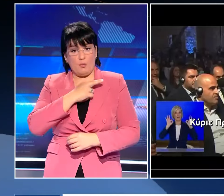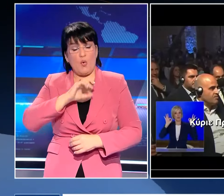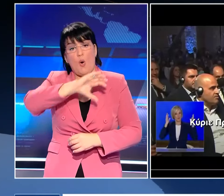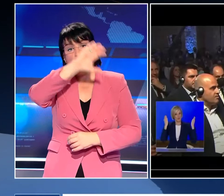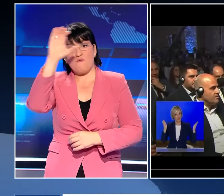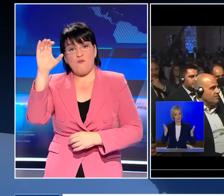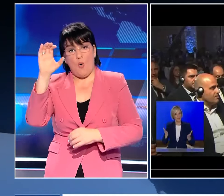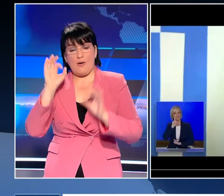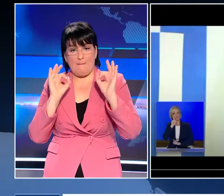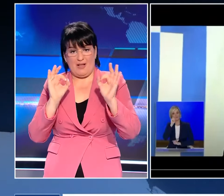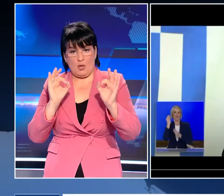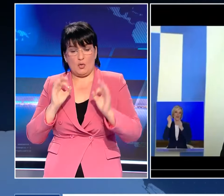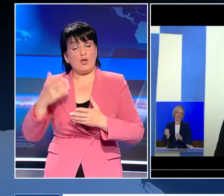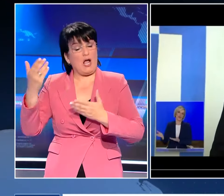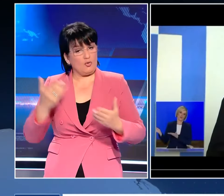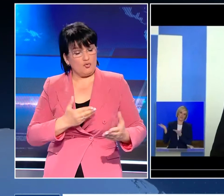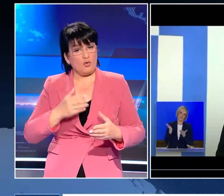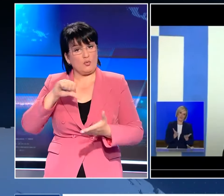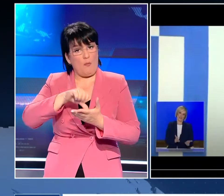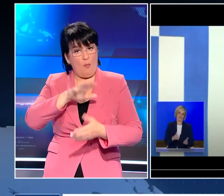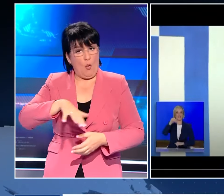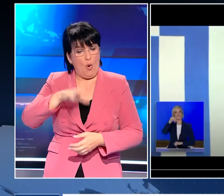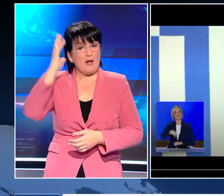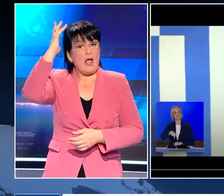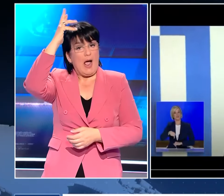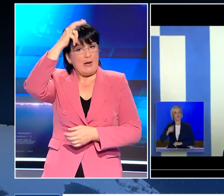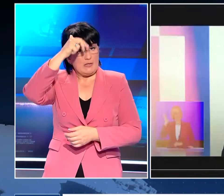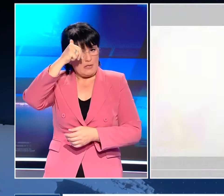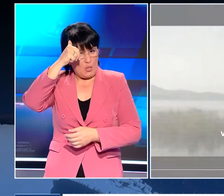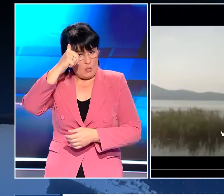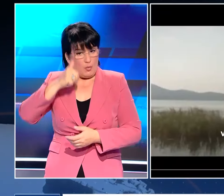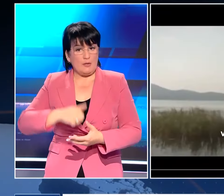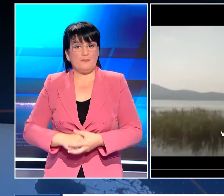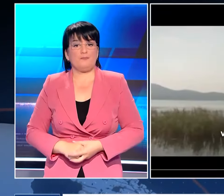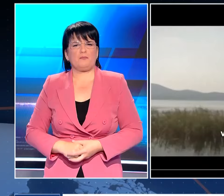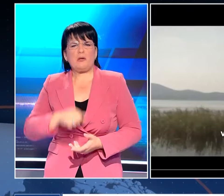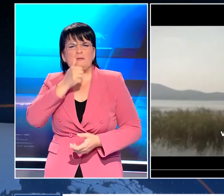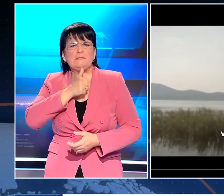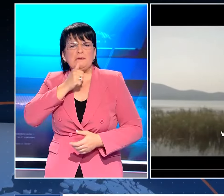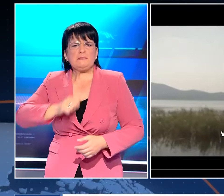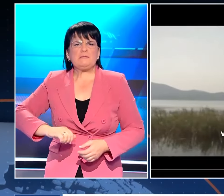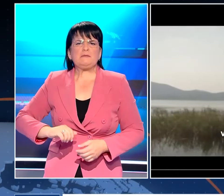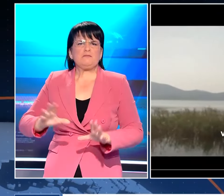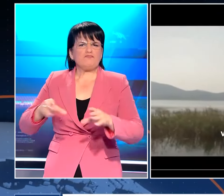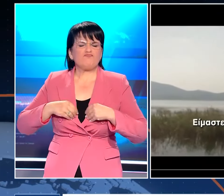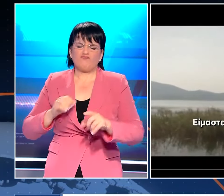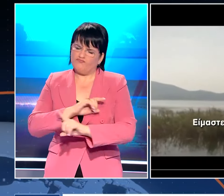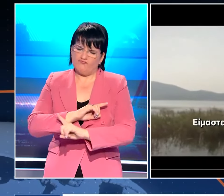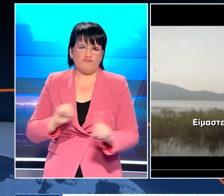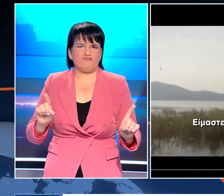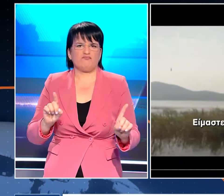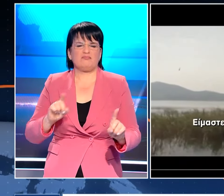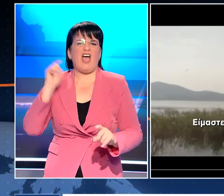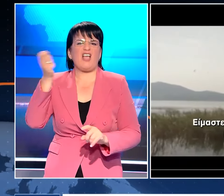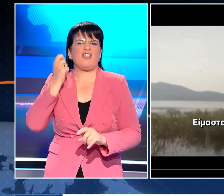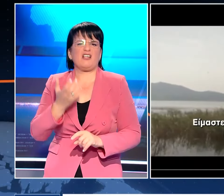κύριε Ντίμιταρ, σας καλωσορίζω σήμερα στην Αλεξανδρούπολη. Δεν θα ανεχτούμε κανέναν να μας λέει εθνική εξαίρεση.